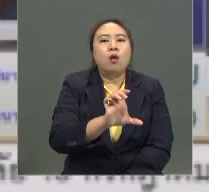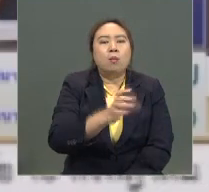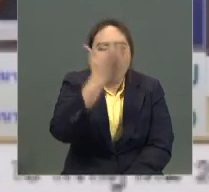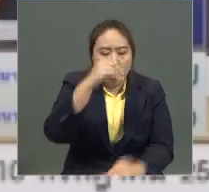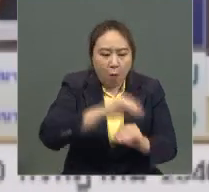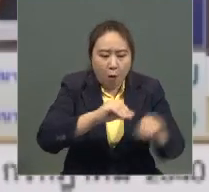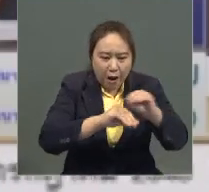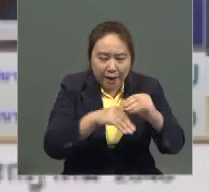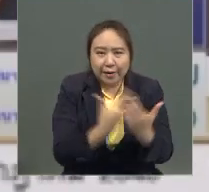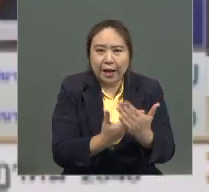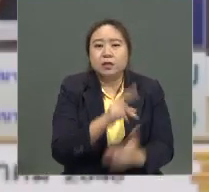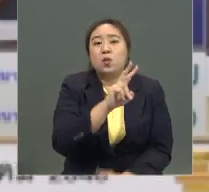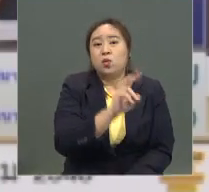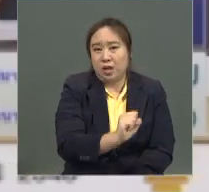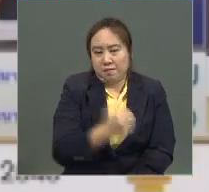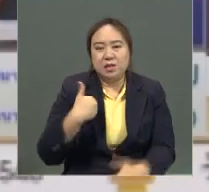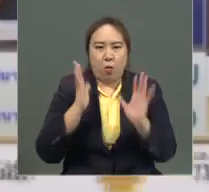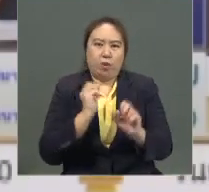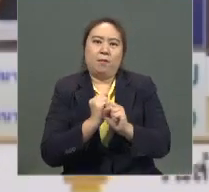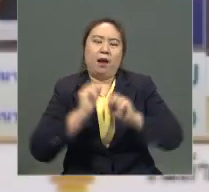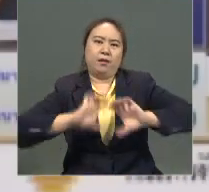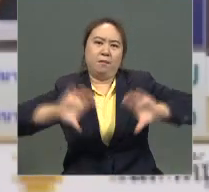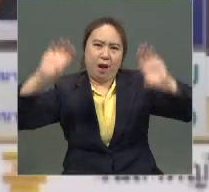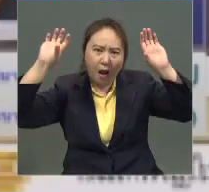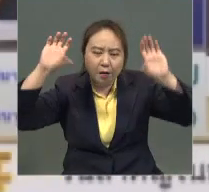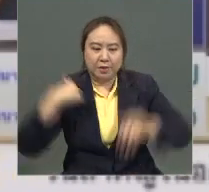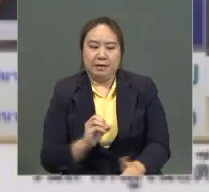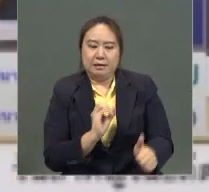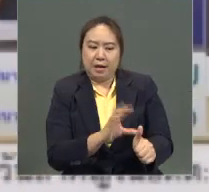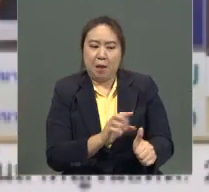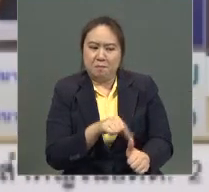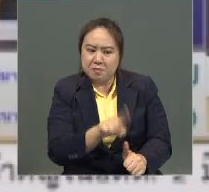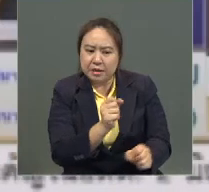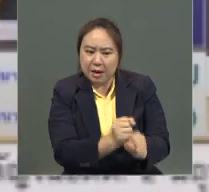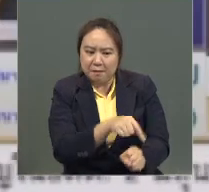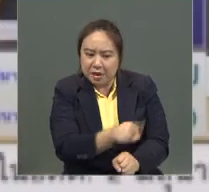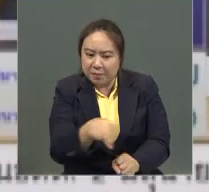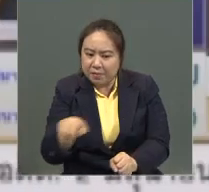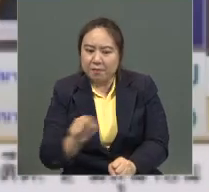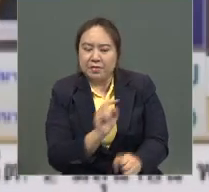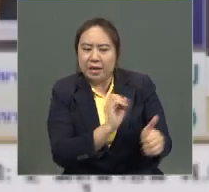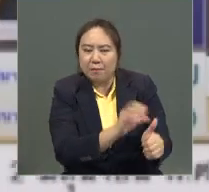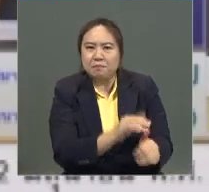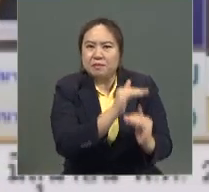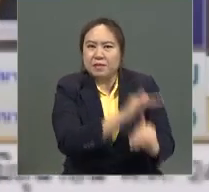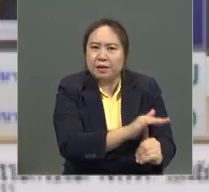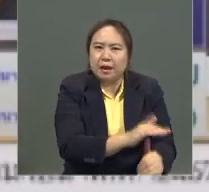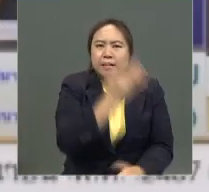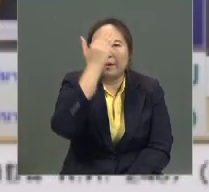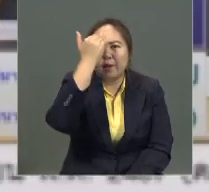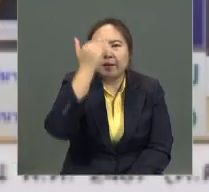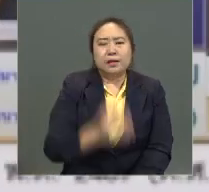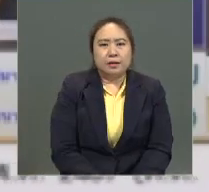200,000นี่มีเจ้าหน้าที่ของรัฐนะครับไปแนะนำว่าต้องทำแบบนั้นทำแบบนี้ต้องไปจำกัดเขาทำไม